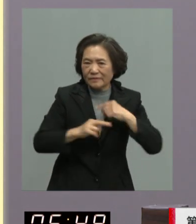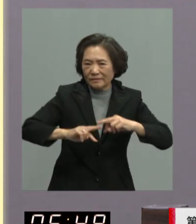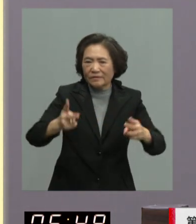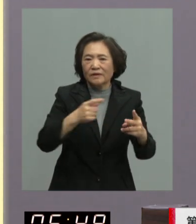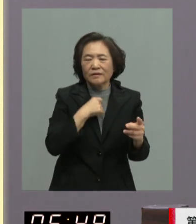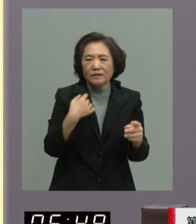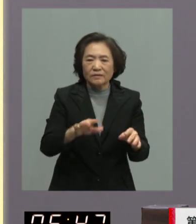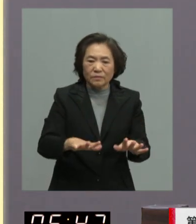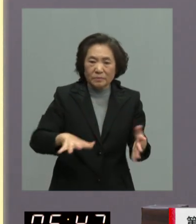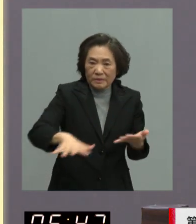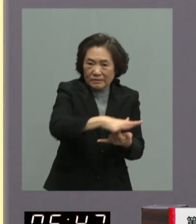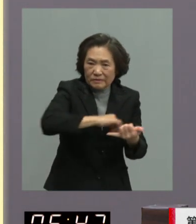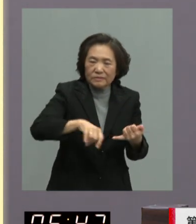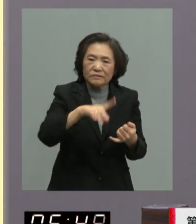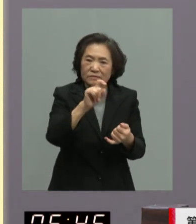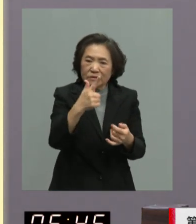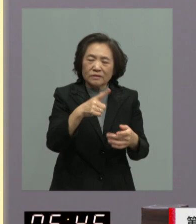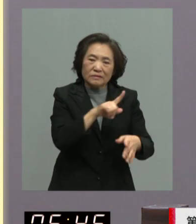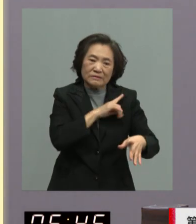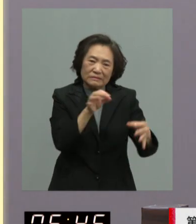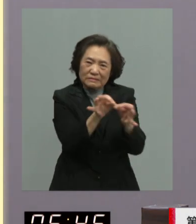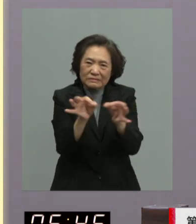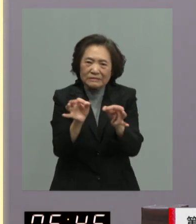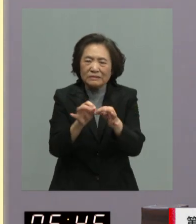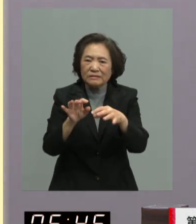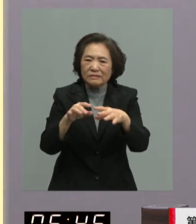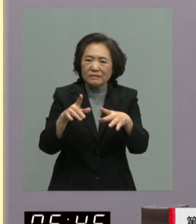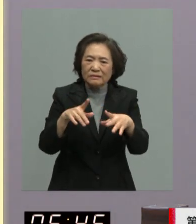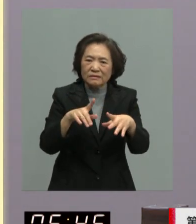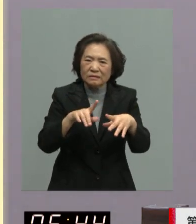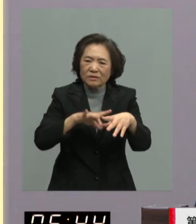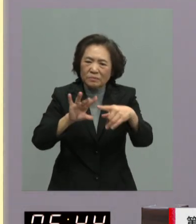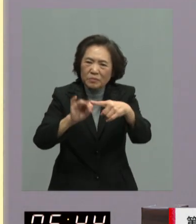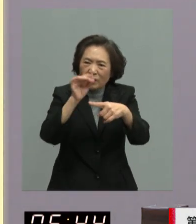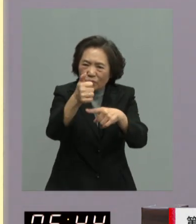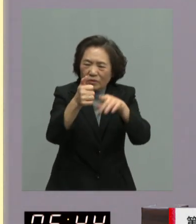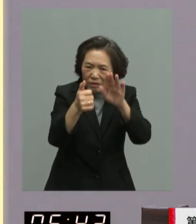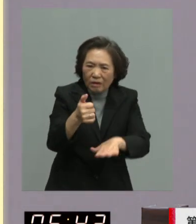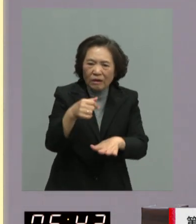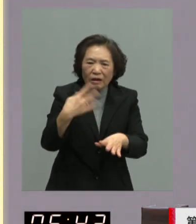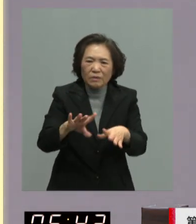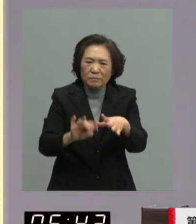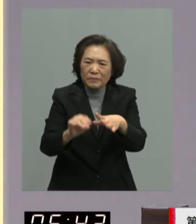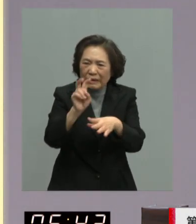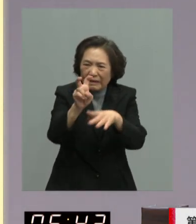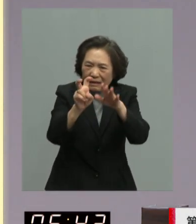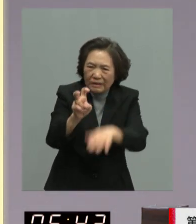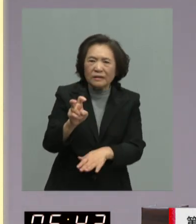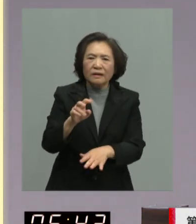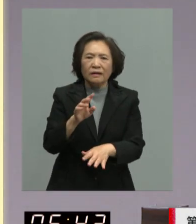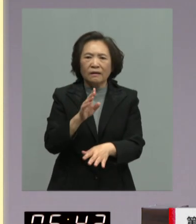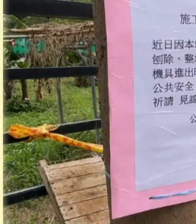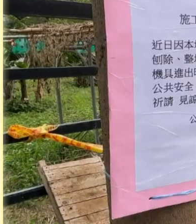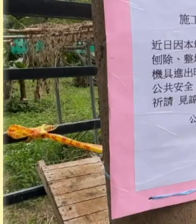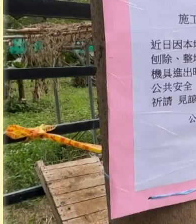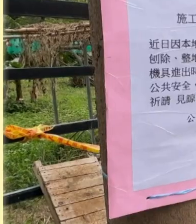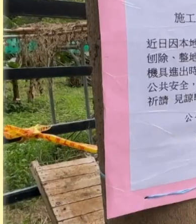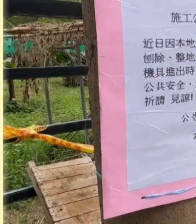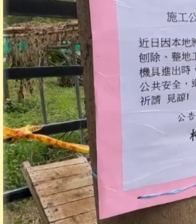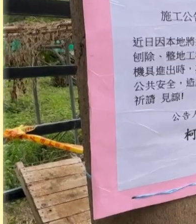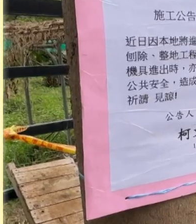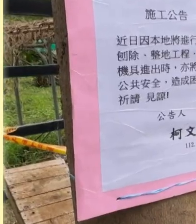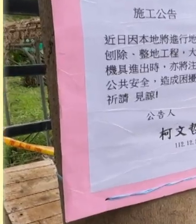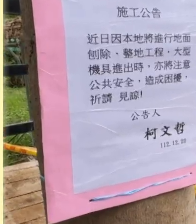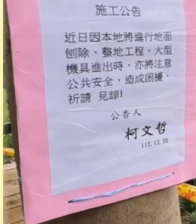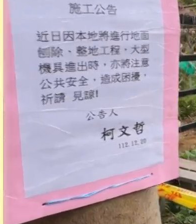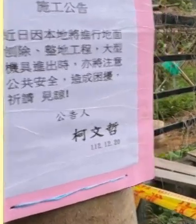职。 对， 那个时候就已经把这块农地申报在上面。你不能告诉我你现在